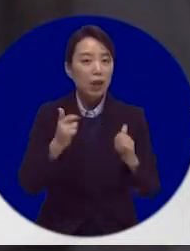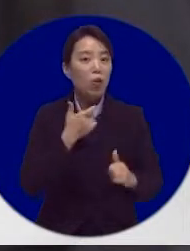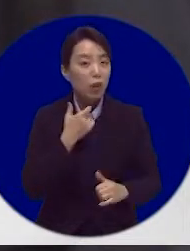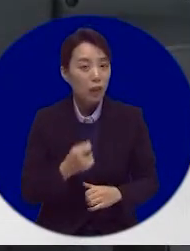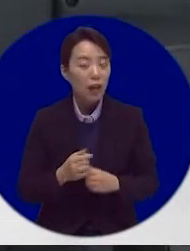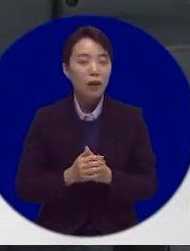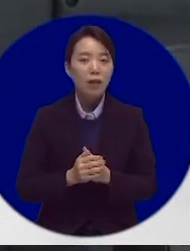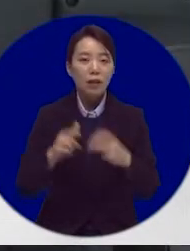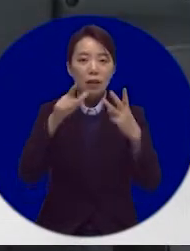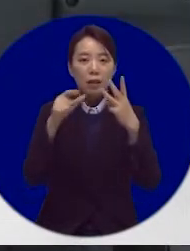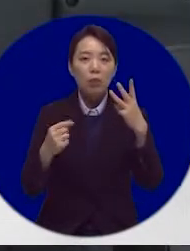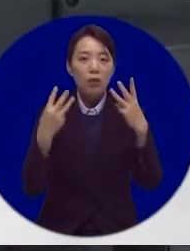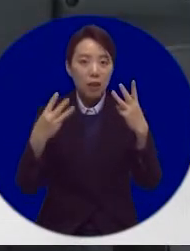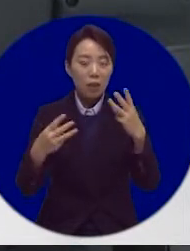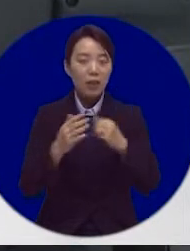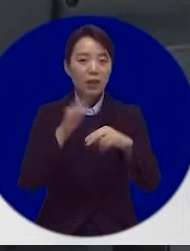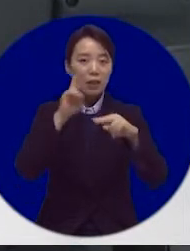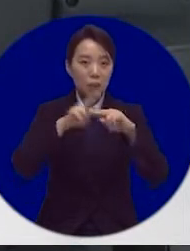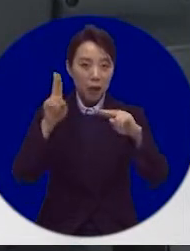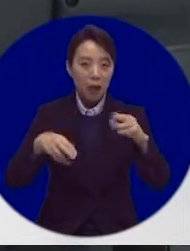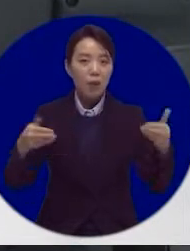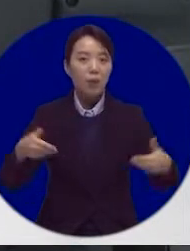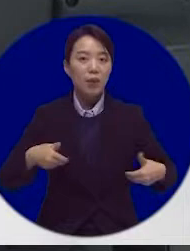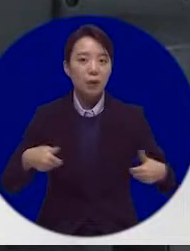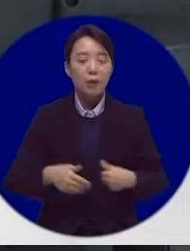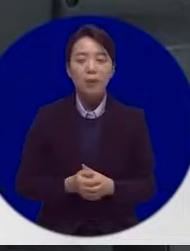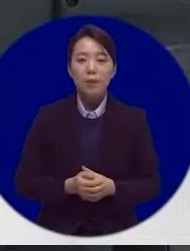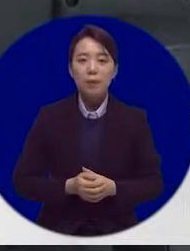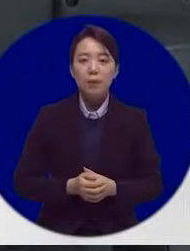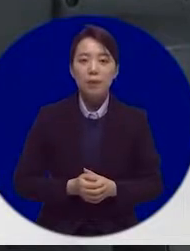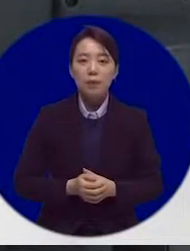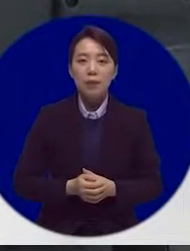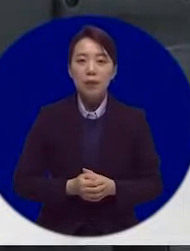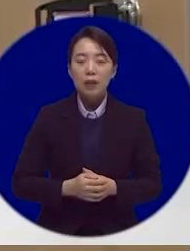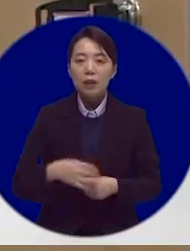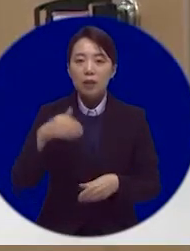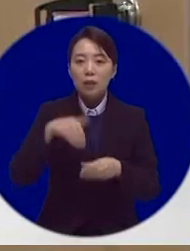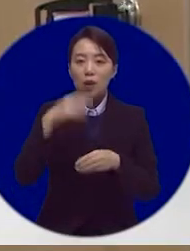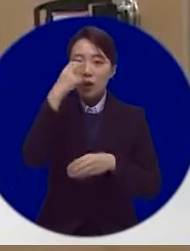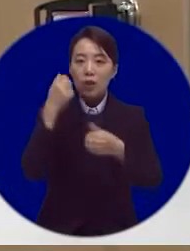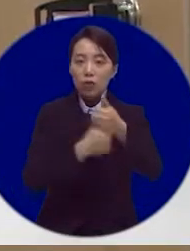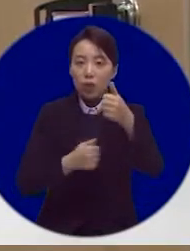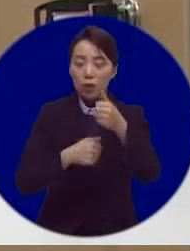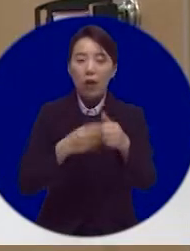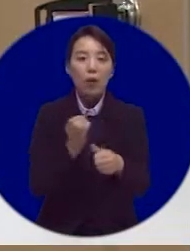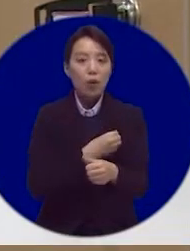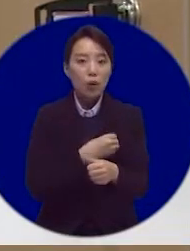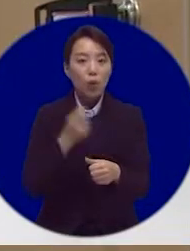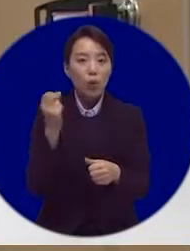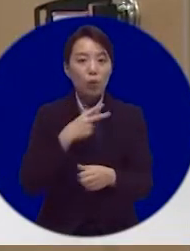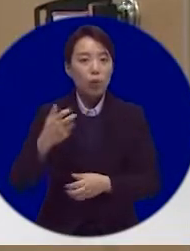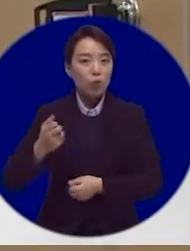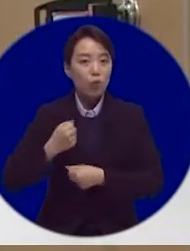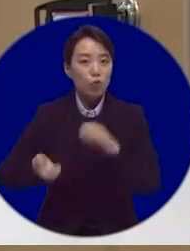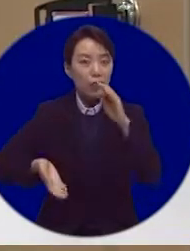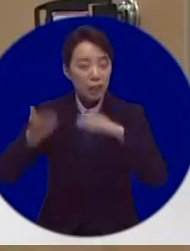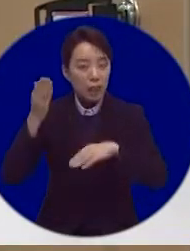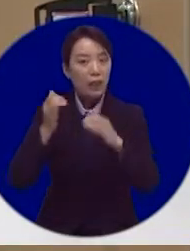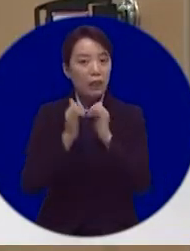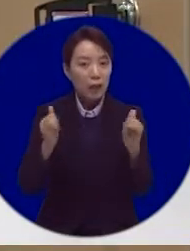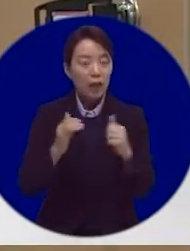자도 3월 3일까지 사직해야 합니다. 각급 선거관리위원회 위원, 예비군 중대장급 이상의